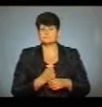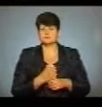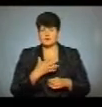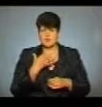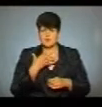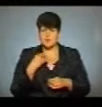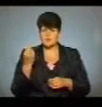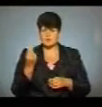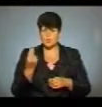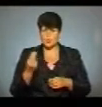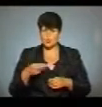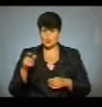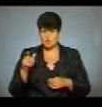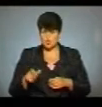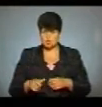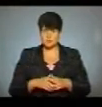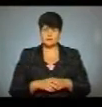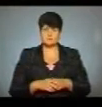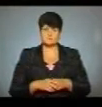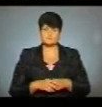гарний художник.